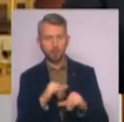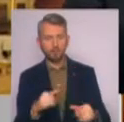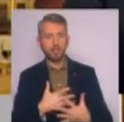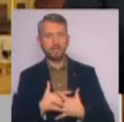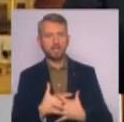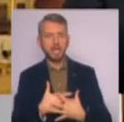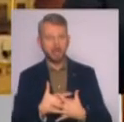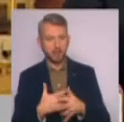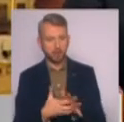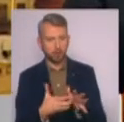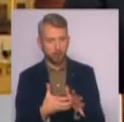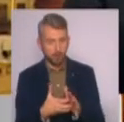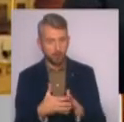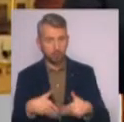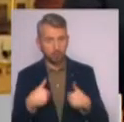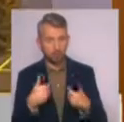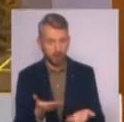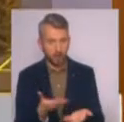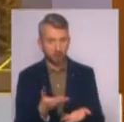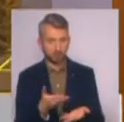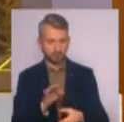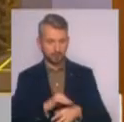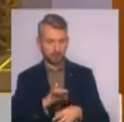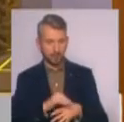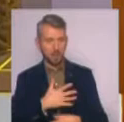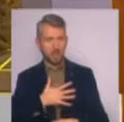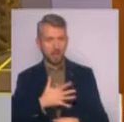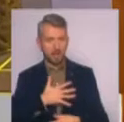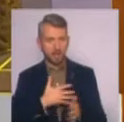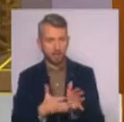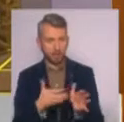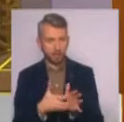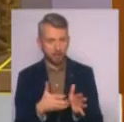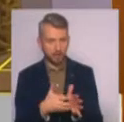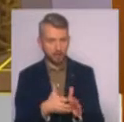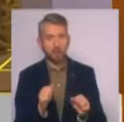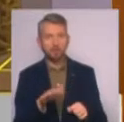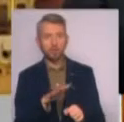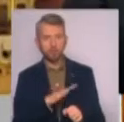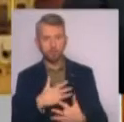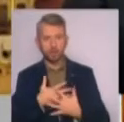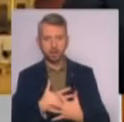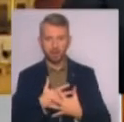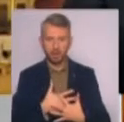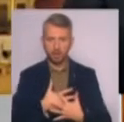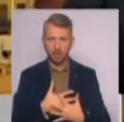вона проявляється, один із клінічних симптомів дихальної недостатності є задишка.